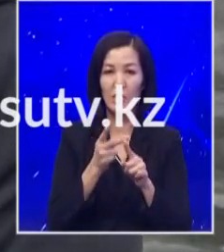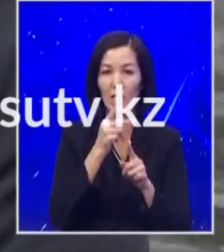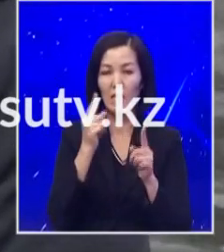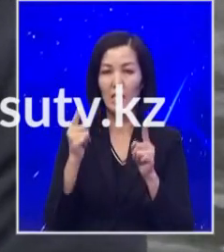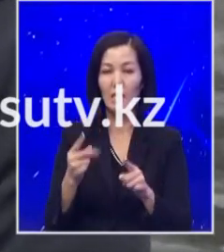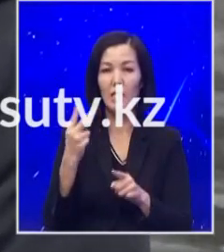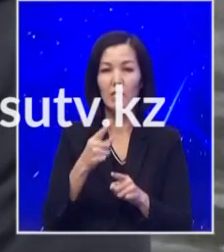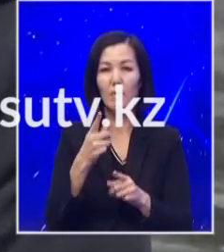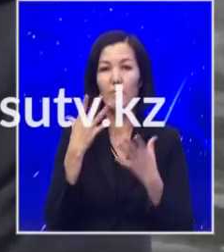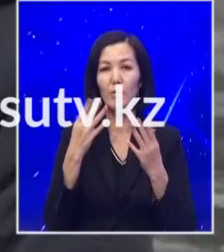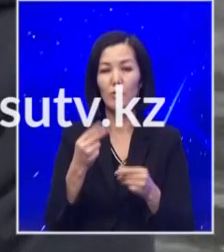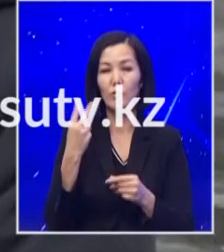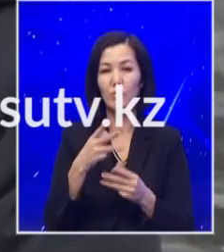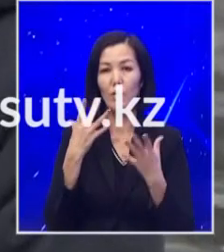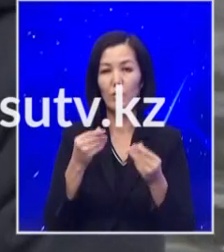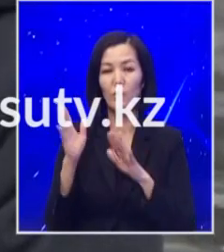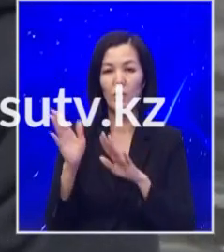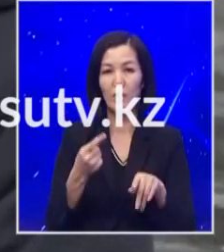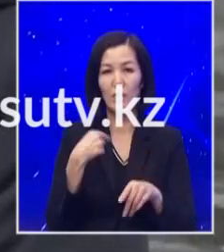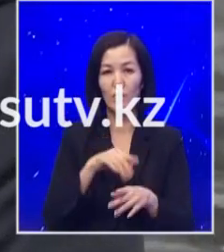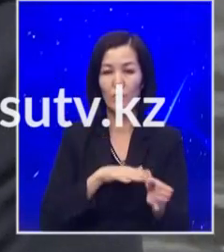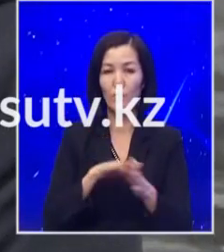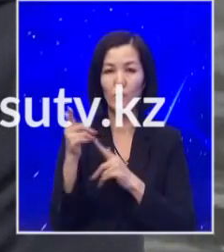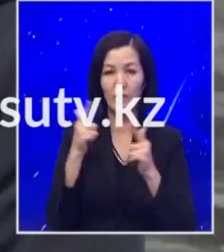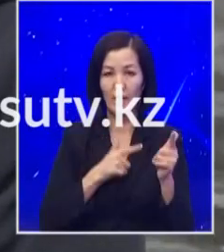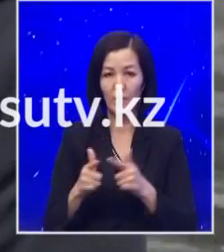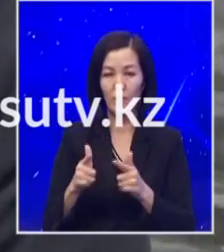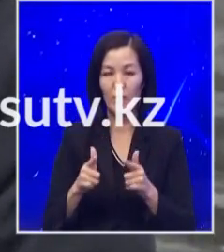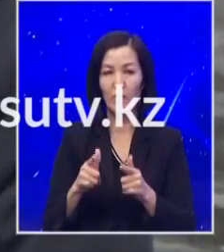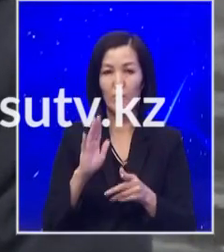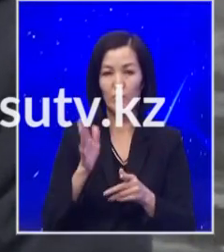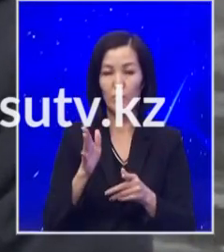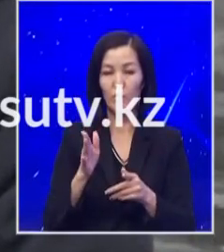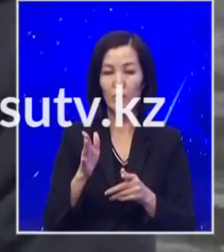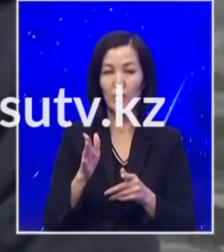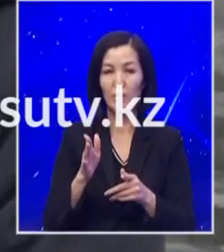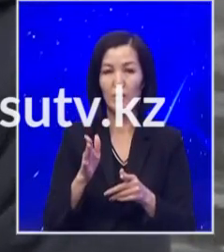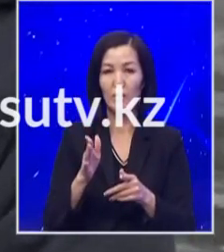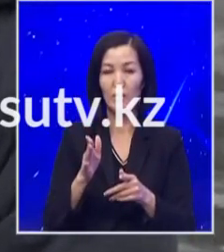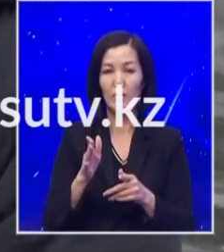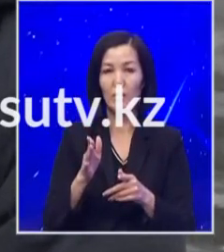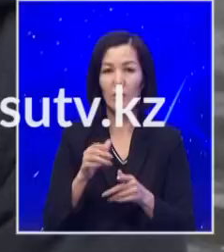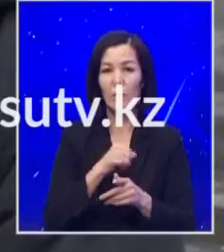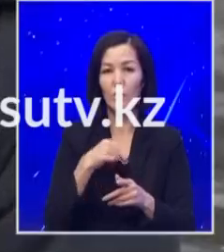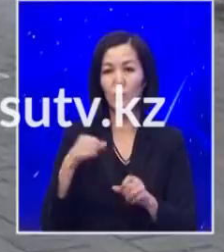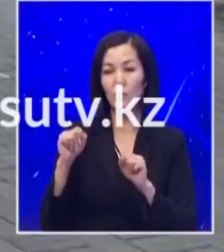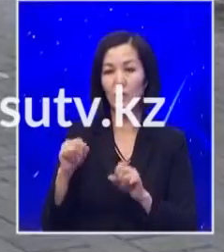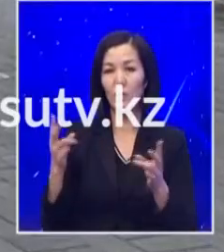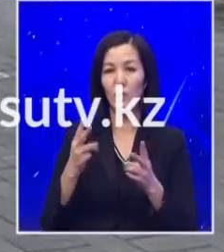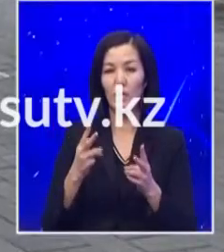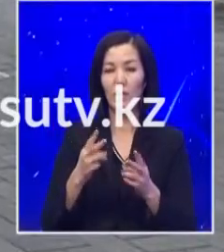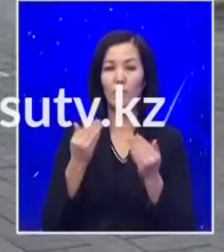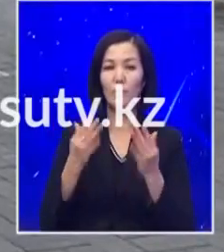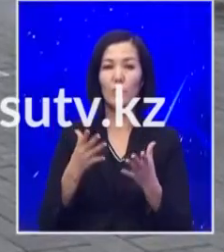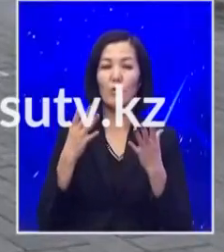кейін 21 күн, 20 күннен кейін иммунитет толығымен пайда болады. Сондықтан оған дейін адам өзін өзі сақтанып жүру керек.